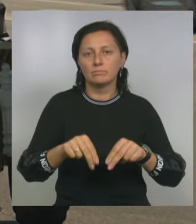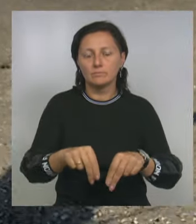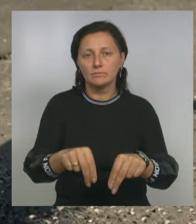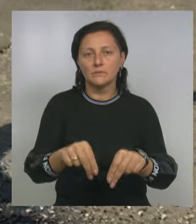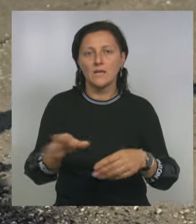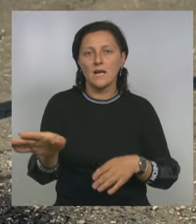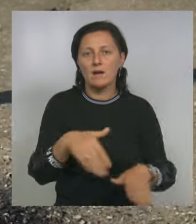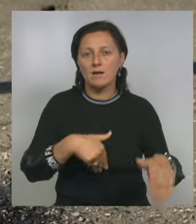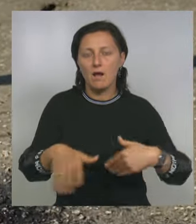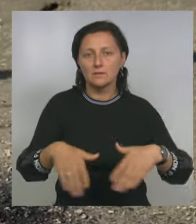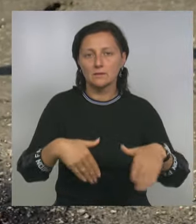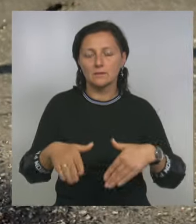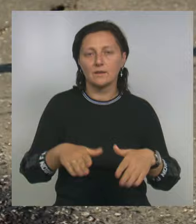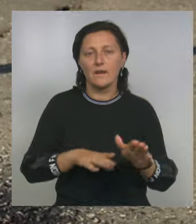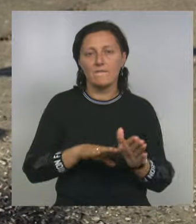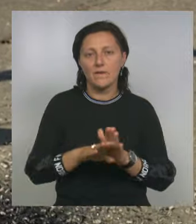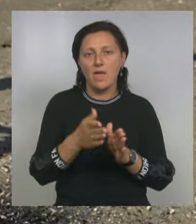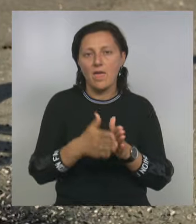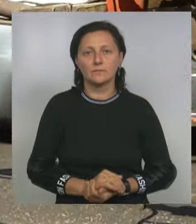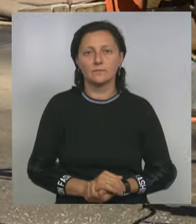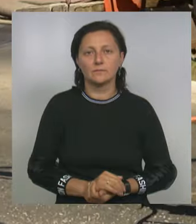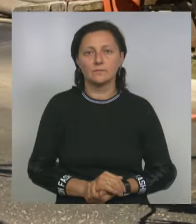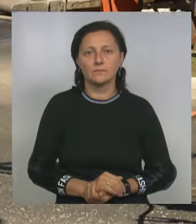красят бордюры, выполняют ямочный ремонт.